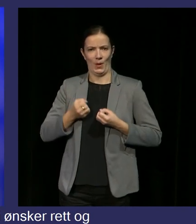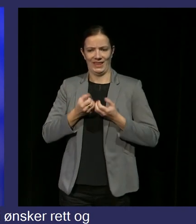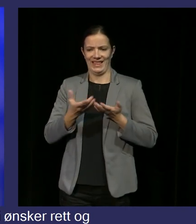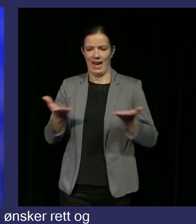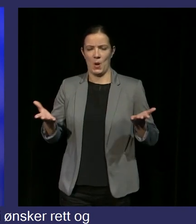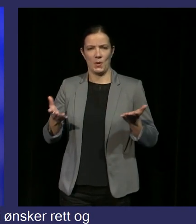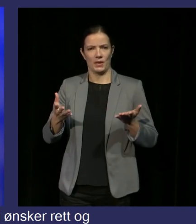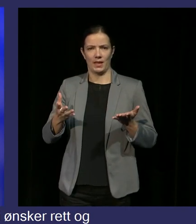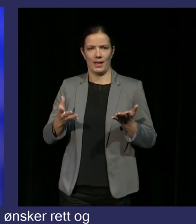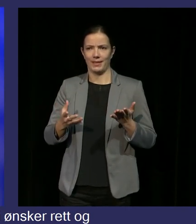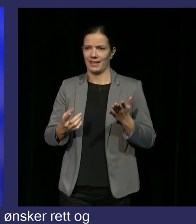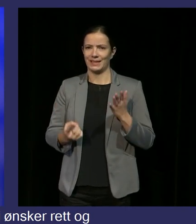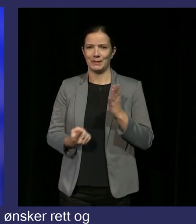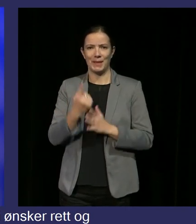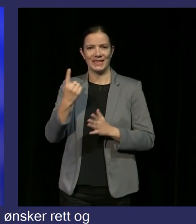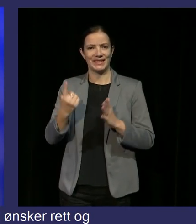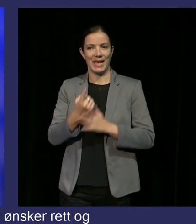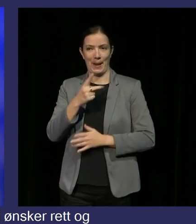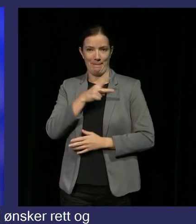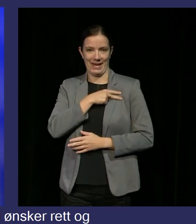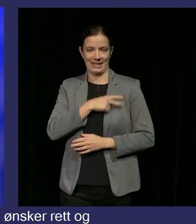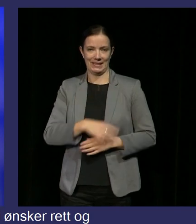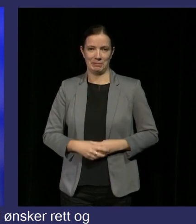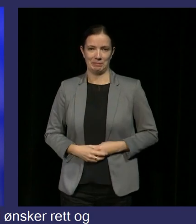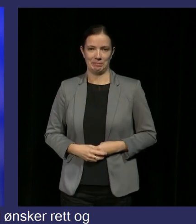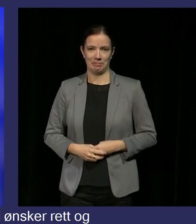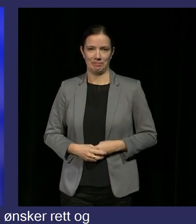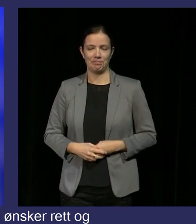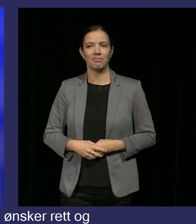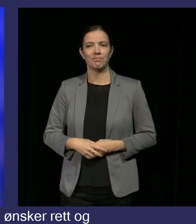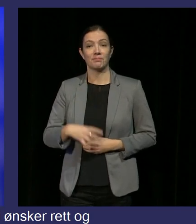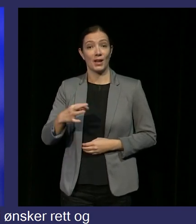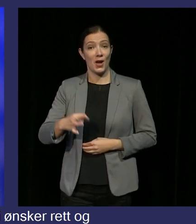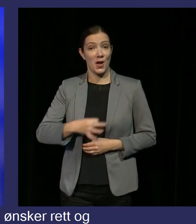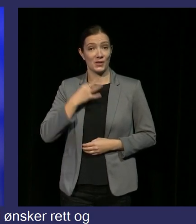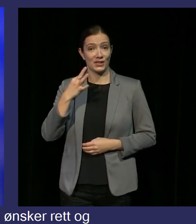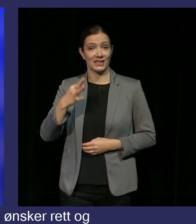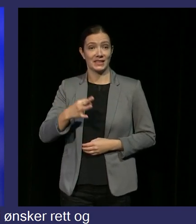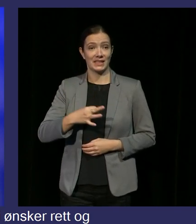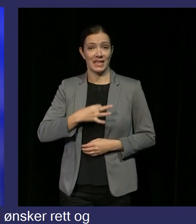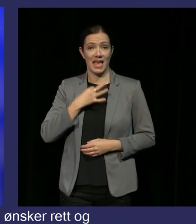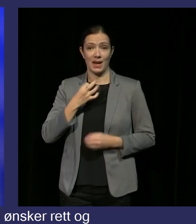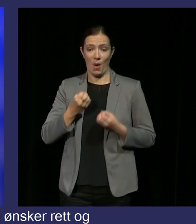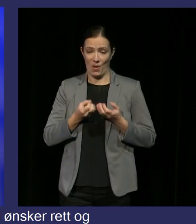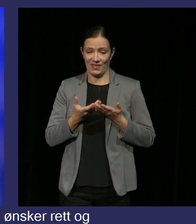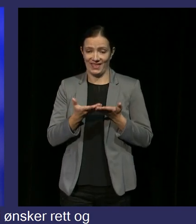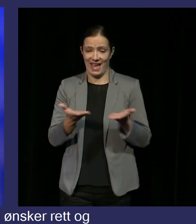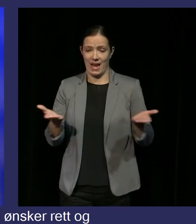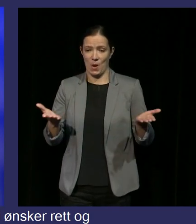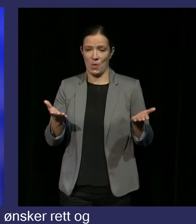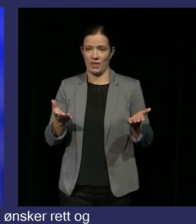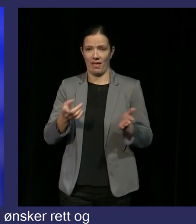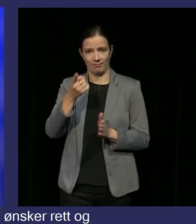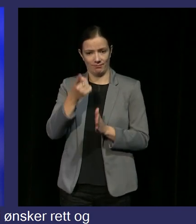helt ekstraordinær pris. Vi ønsker rett og slett å dele ut en ad hoc